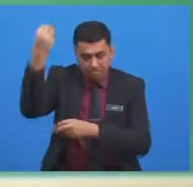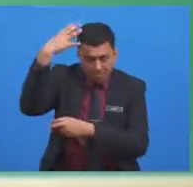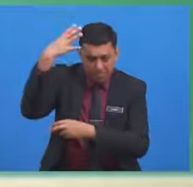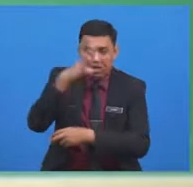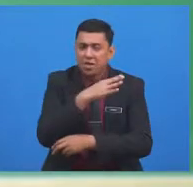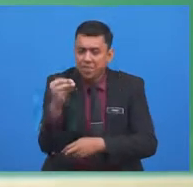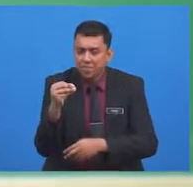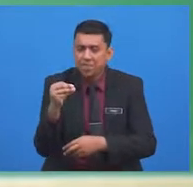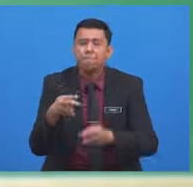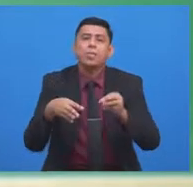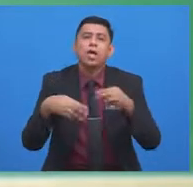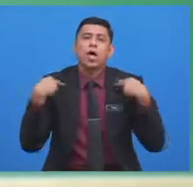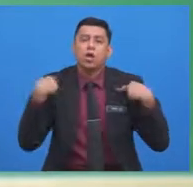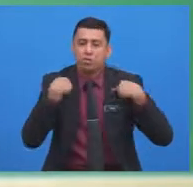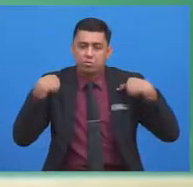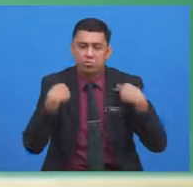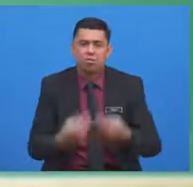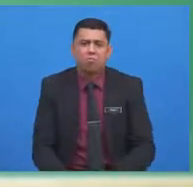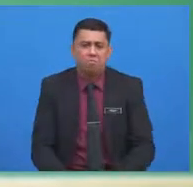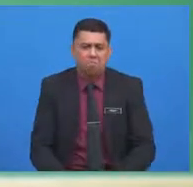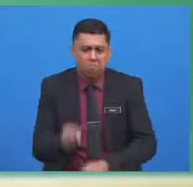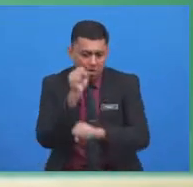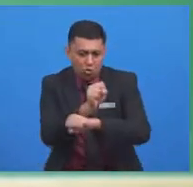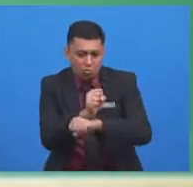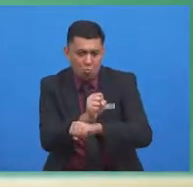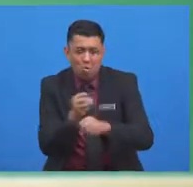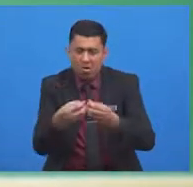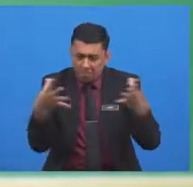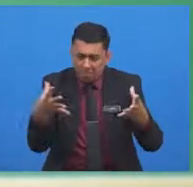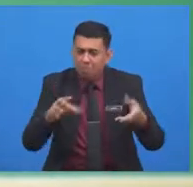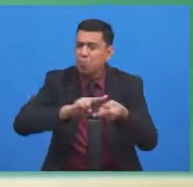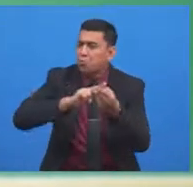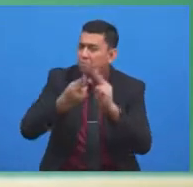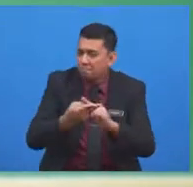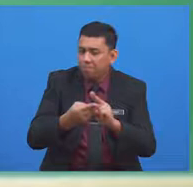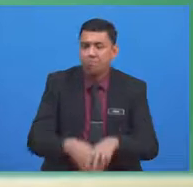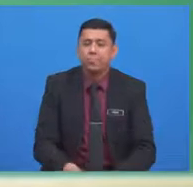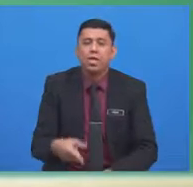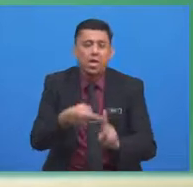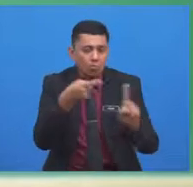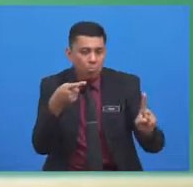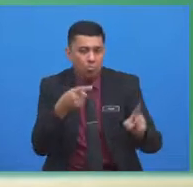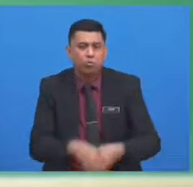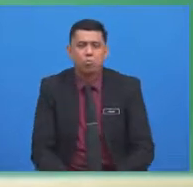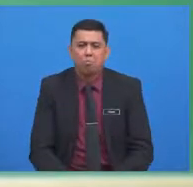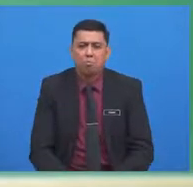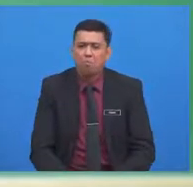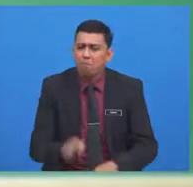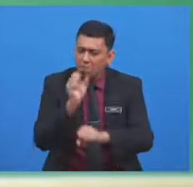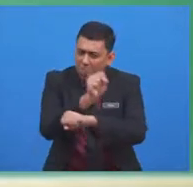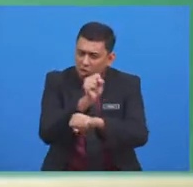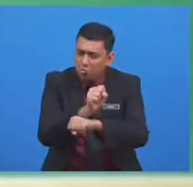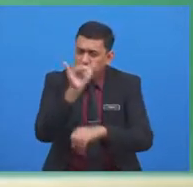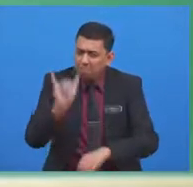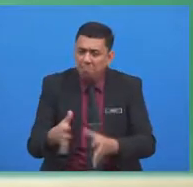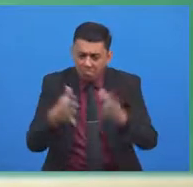haiwan. Batuan akan pecah dan hancur menyebabkan ia berubah dari bungkah batu yang besar